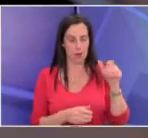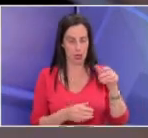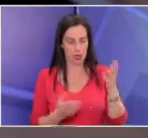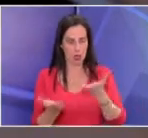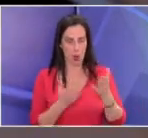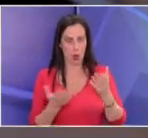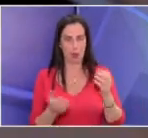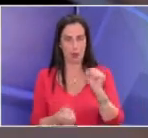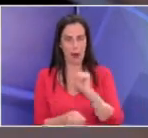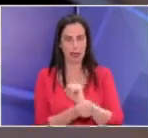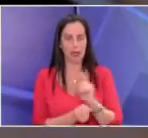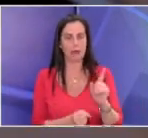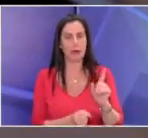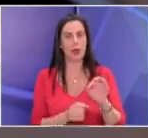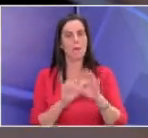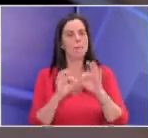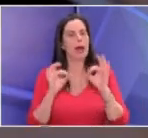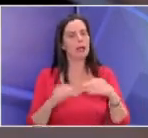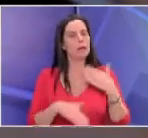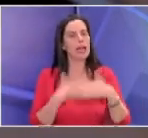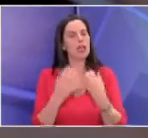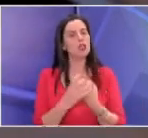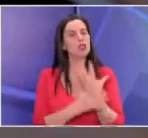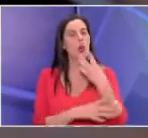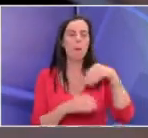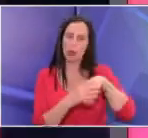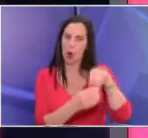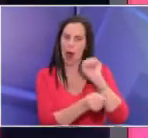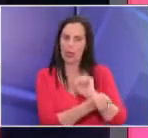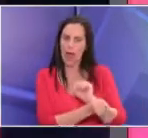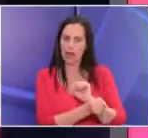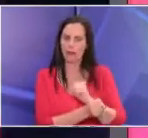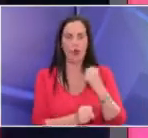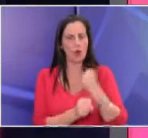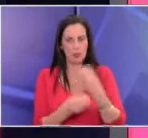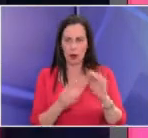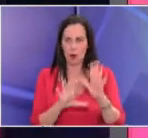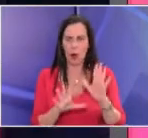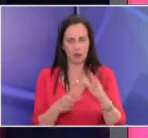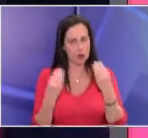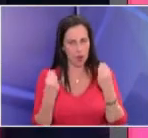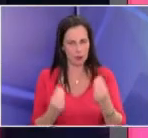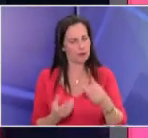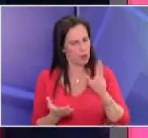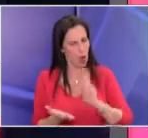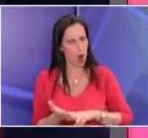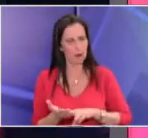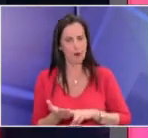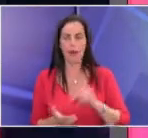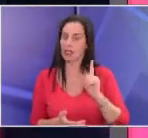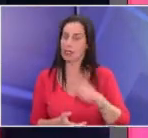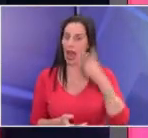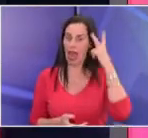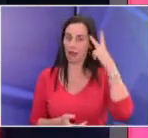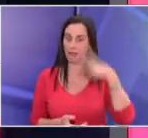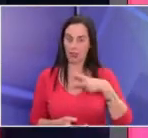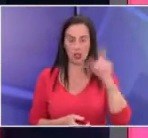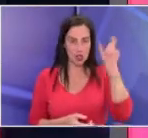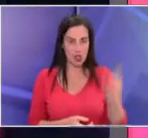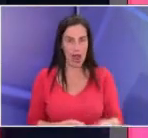1,000 ל-956. בוא נגיד 1,000, כי אני אוהב לעסוק במספרים עגולים. למה שחררו 1,000 אסירים מבתי הסוהר? אז כפי